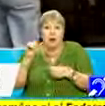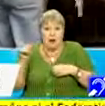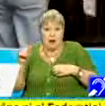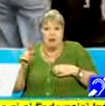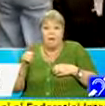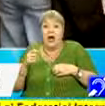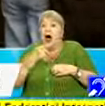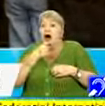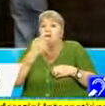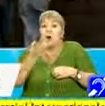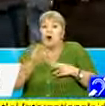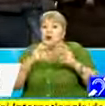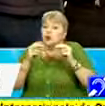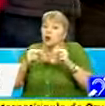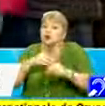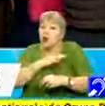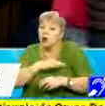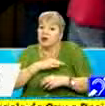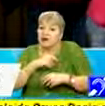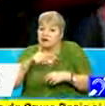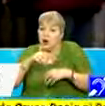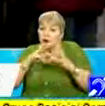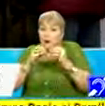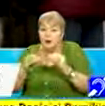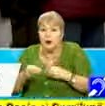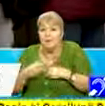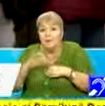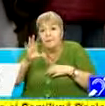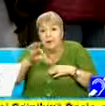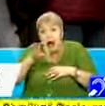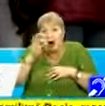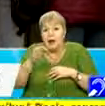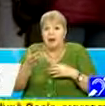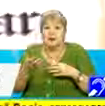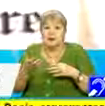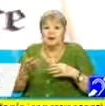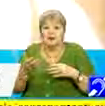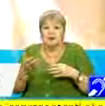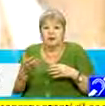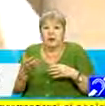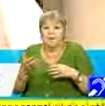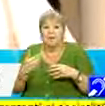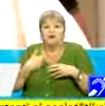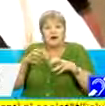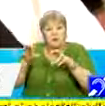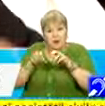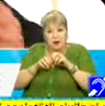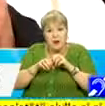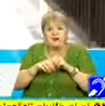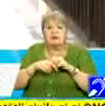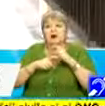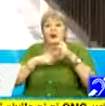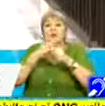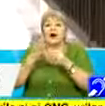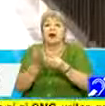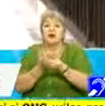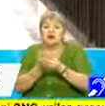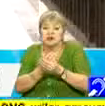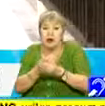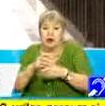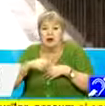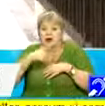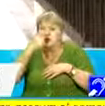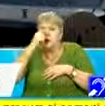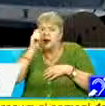la an tot mai multe universități din țara noastră opteaza pentru admitere pe bază de dosar ce renunță